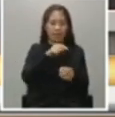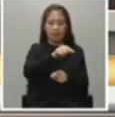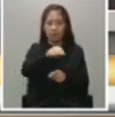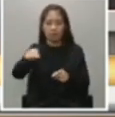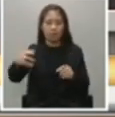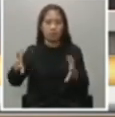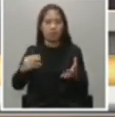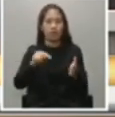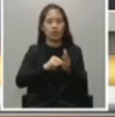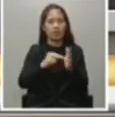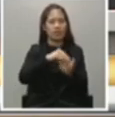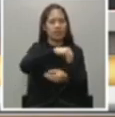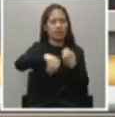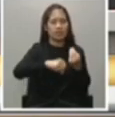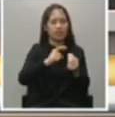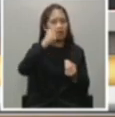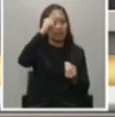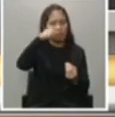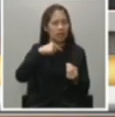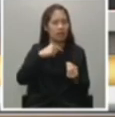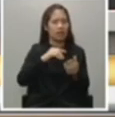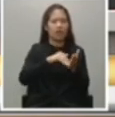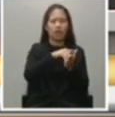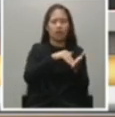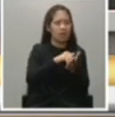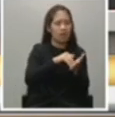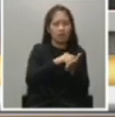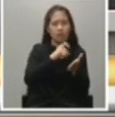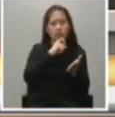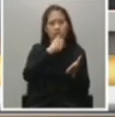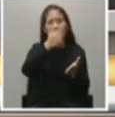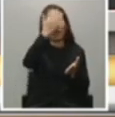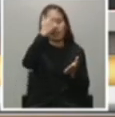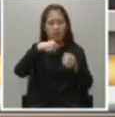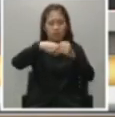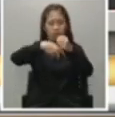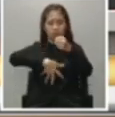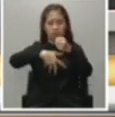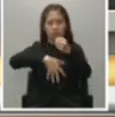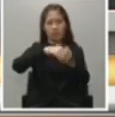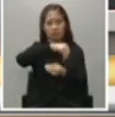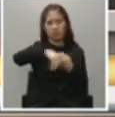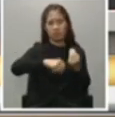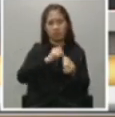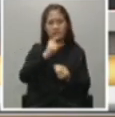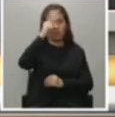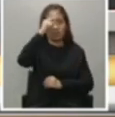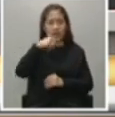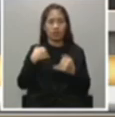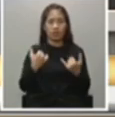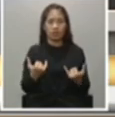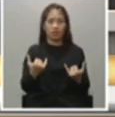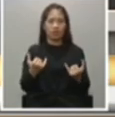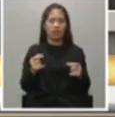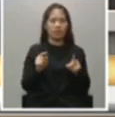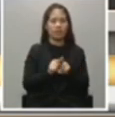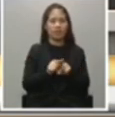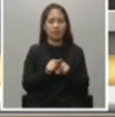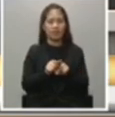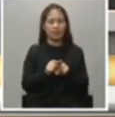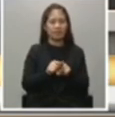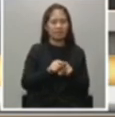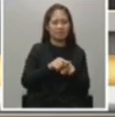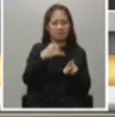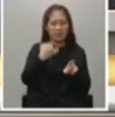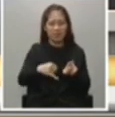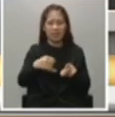รษฐกิจไทยก็แย่อยู่ดีเพราะโครงสร้างเศรษฐกิจของประเทศไทยบิดเบี้ยวผิดฝาผิดตัวมาตั้งแต่